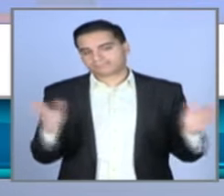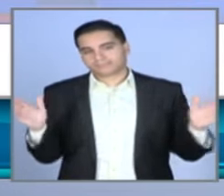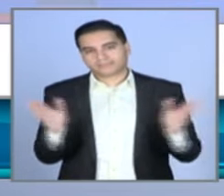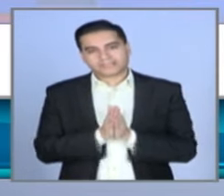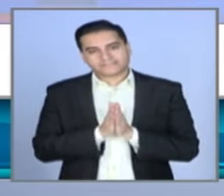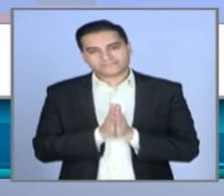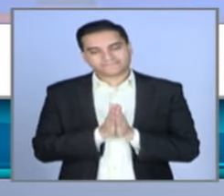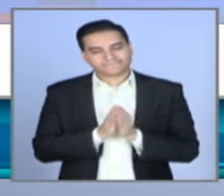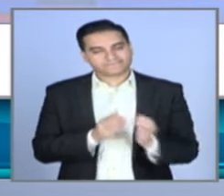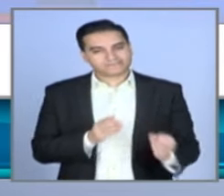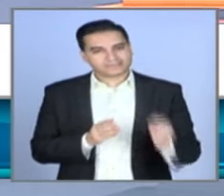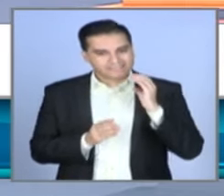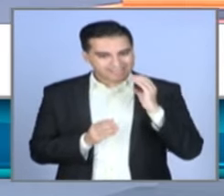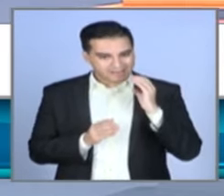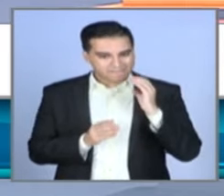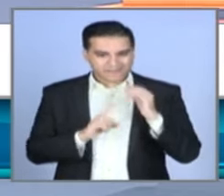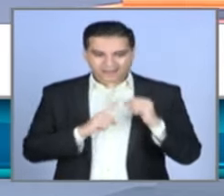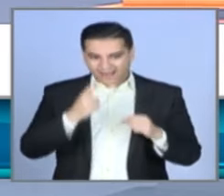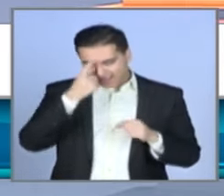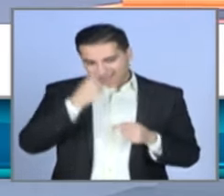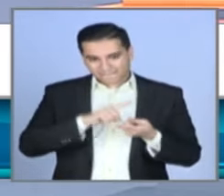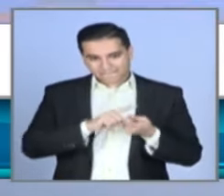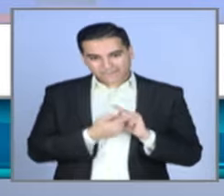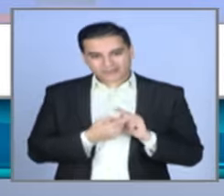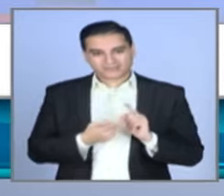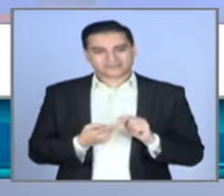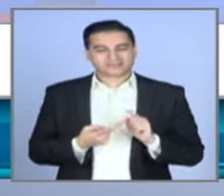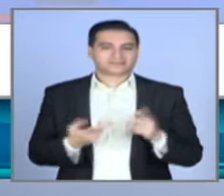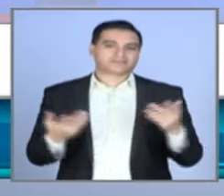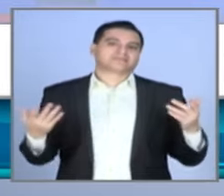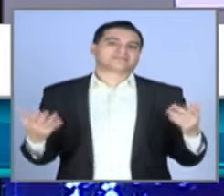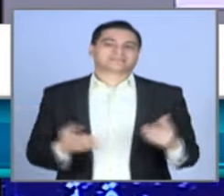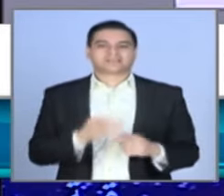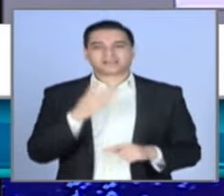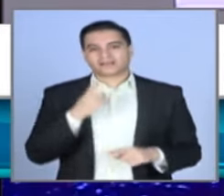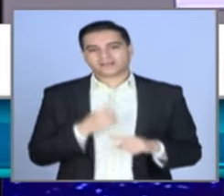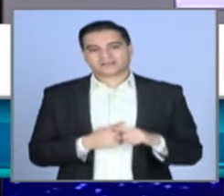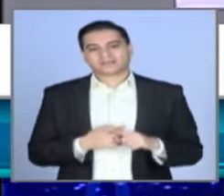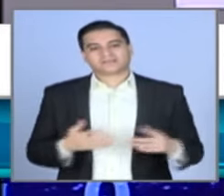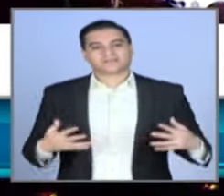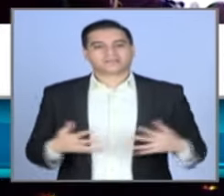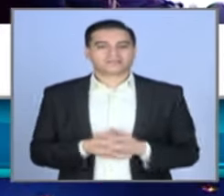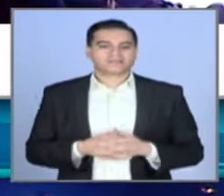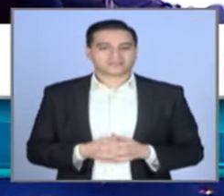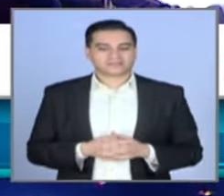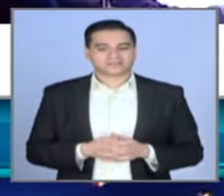للأسف الشديد الهند. والله إجابة خاطئة.